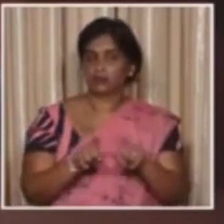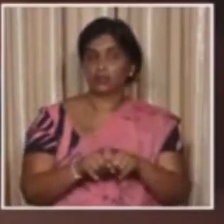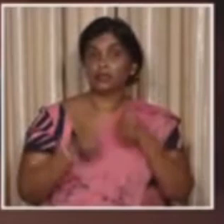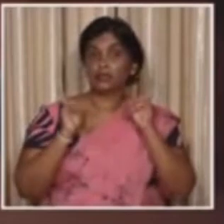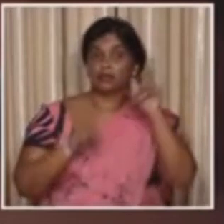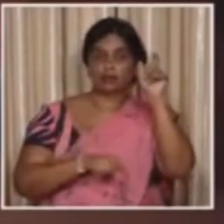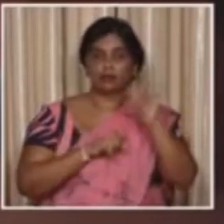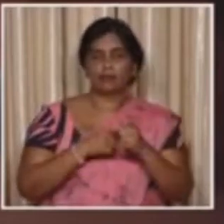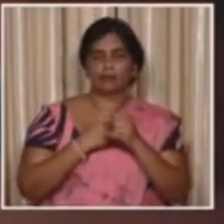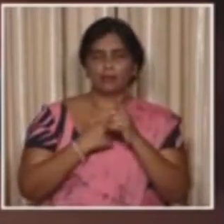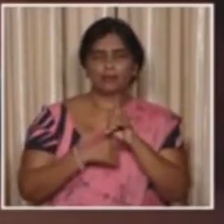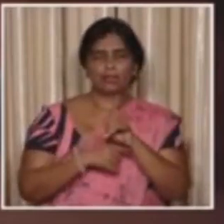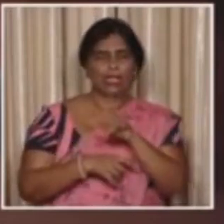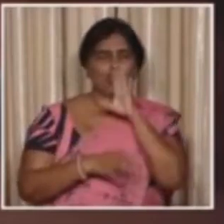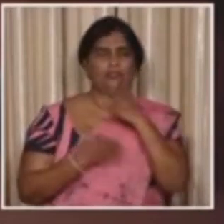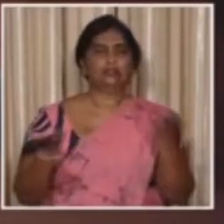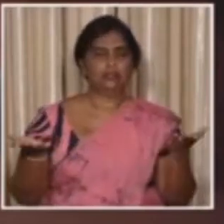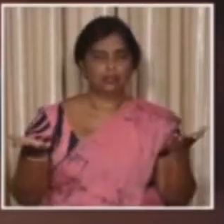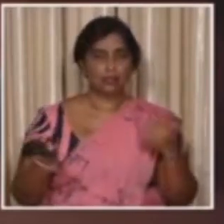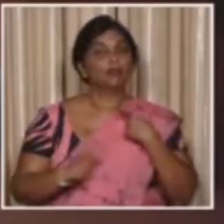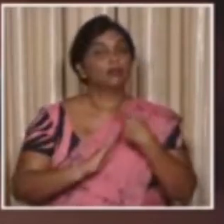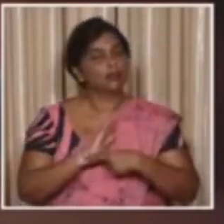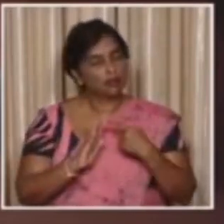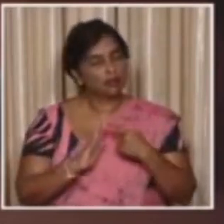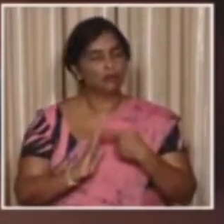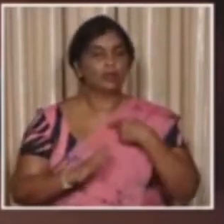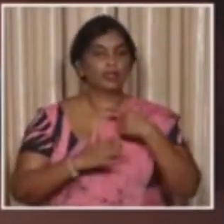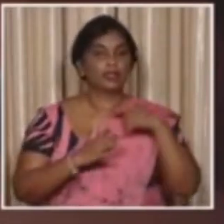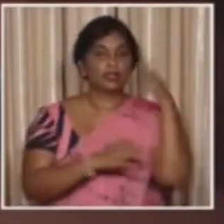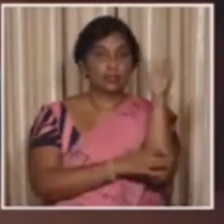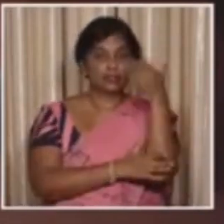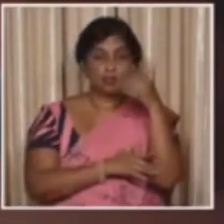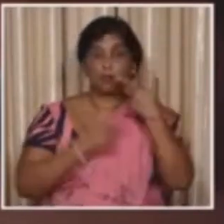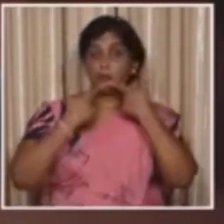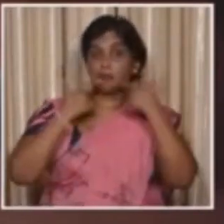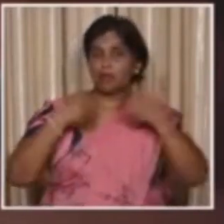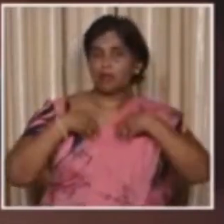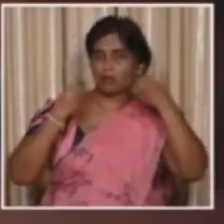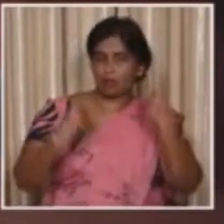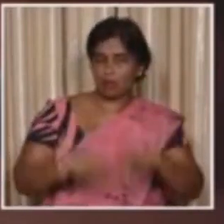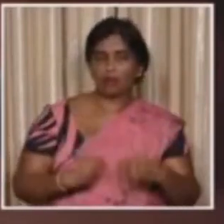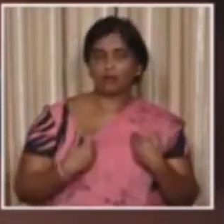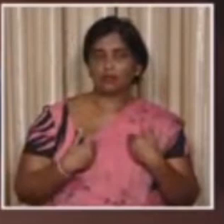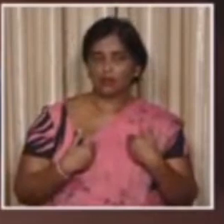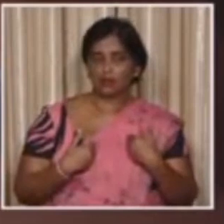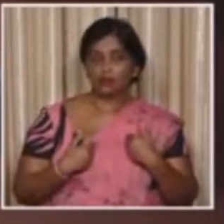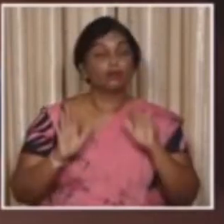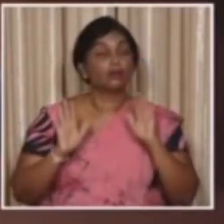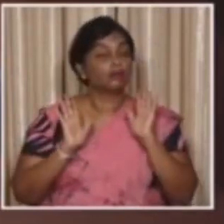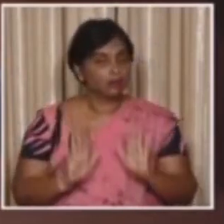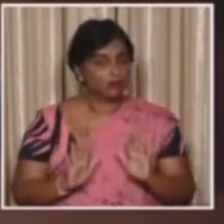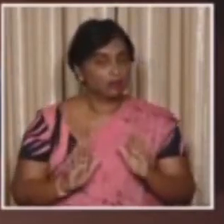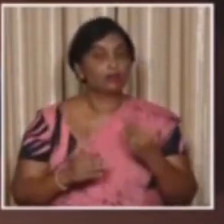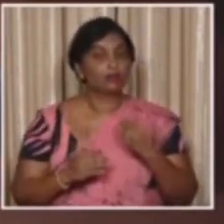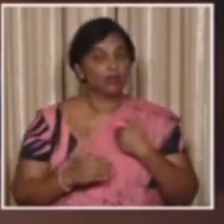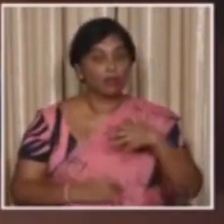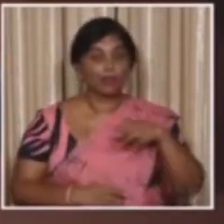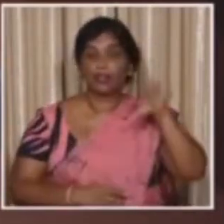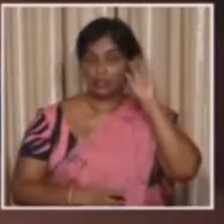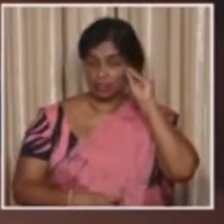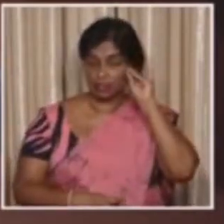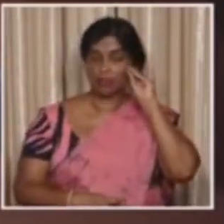kriket yang apa kiri tina patuma, eh Lanka apa jati kudi apa abimani apa kiri tina patuima, hebat. Api terunggan